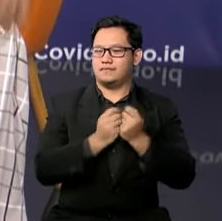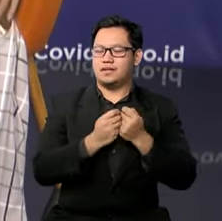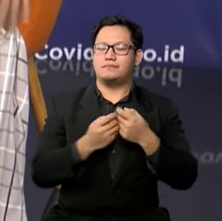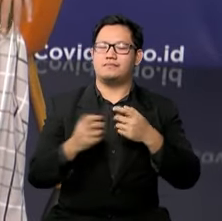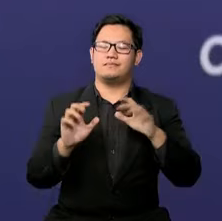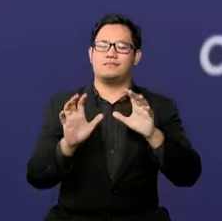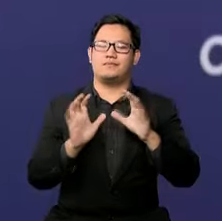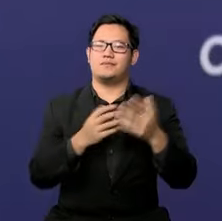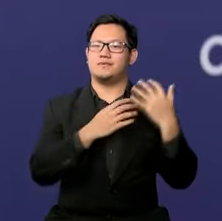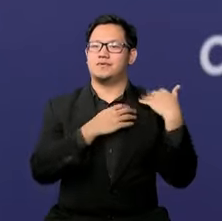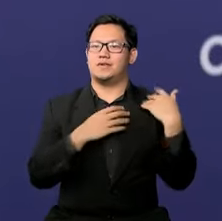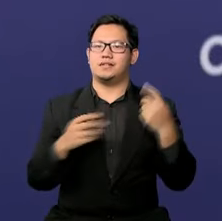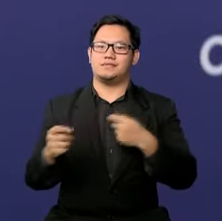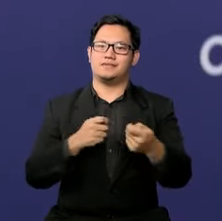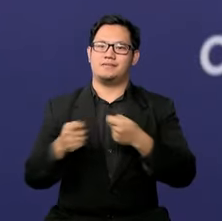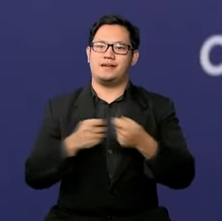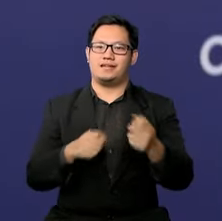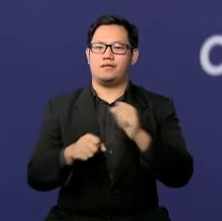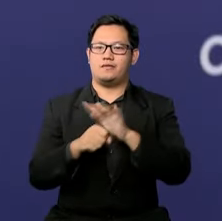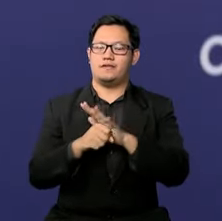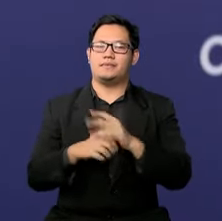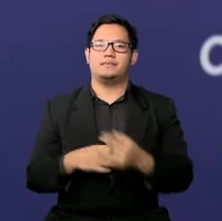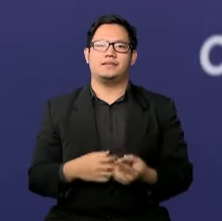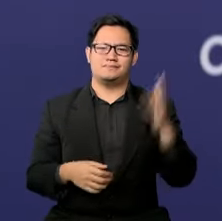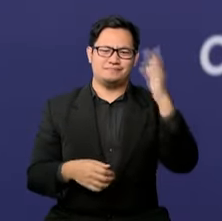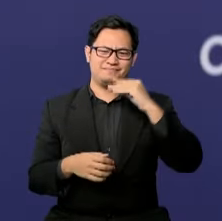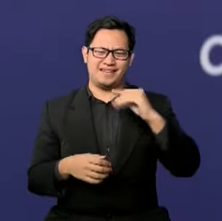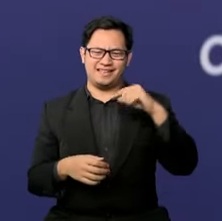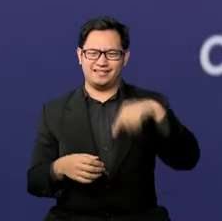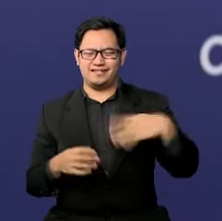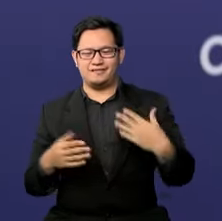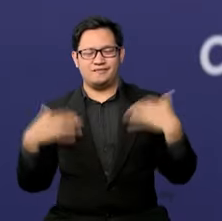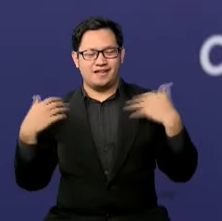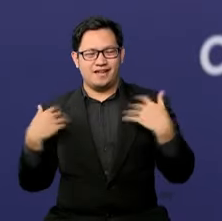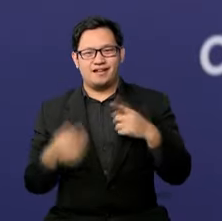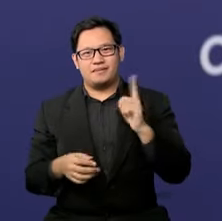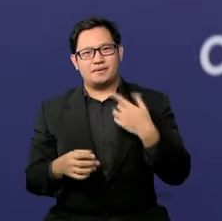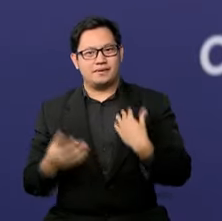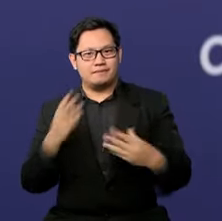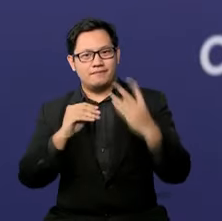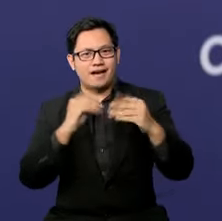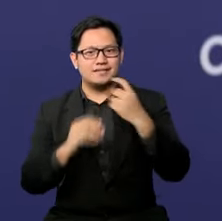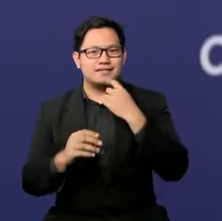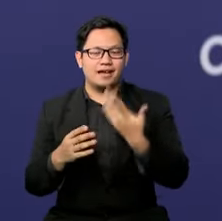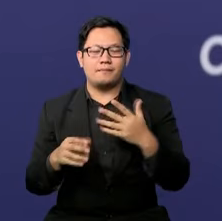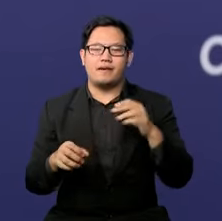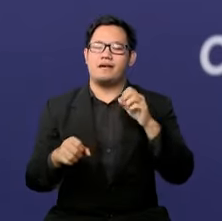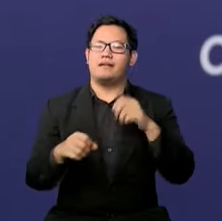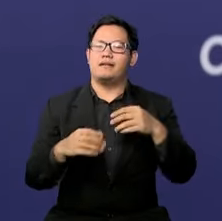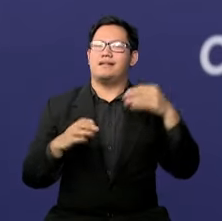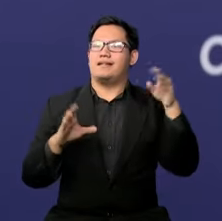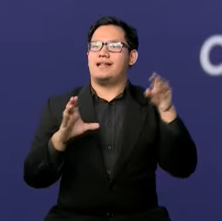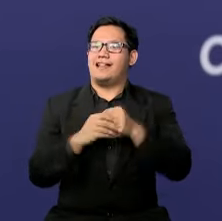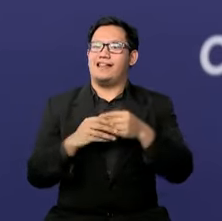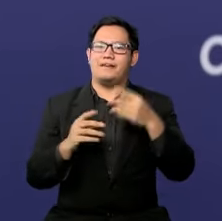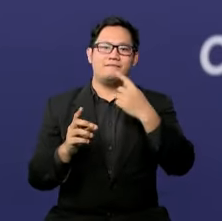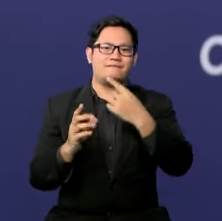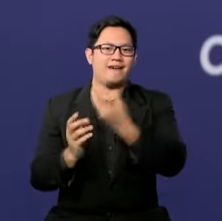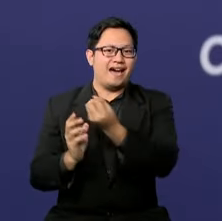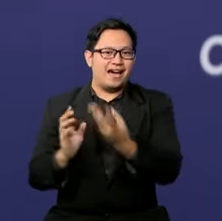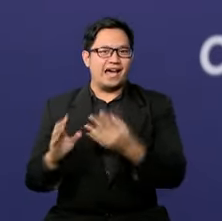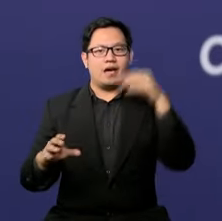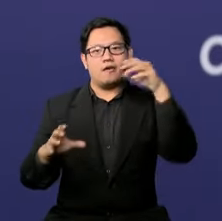19 hari Rabu selalu menyenangkan karena diharapkan di ini kita akan membahas mengenai covert 19 dalam angka ini topik yang